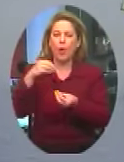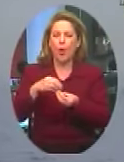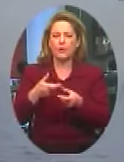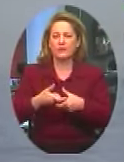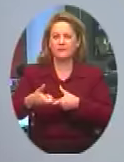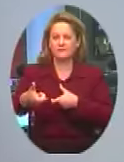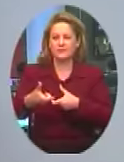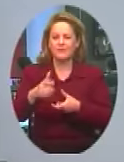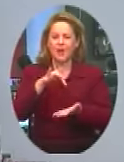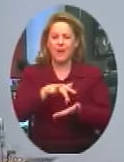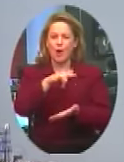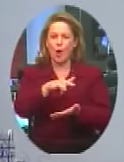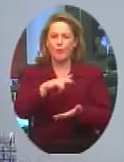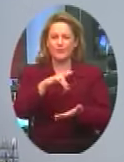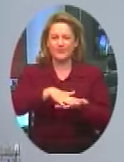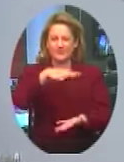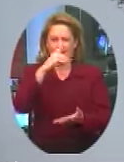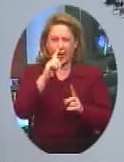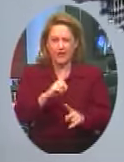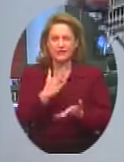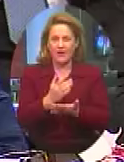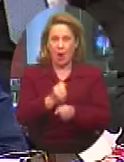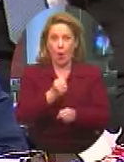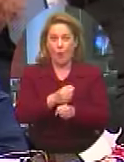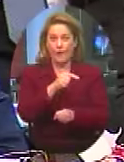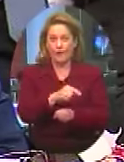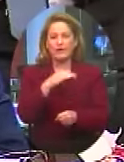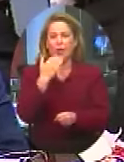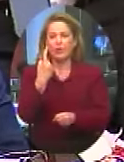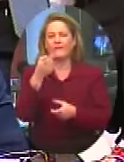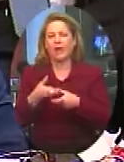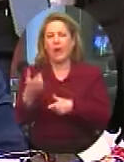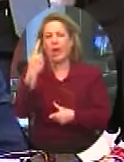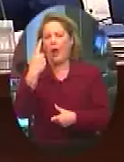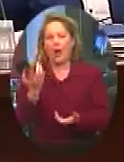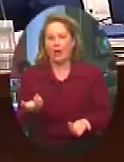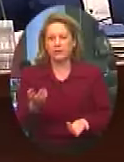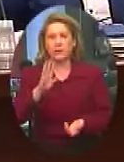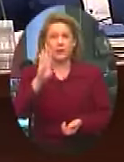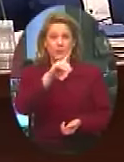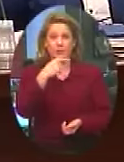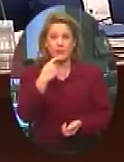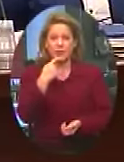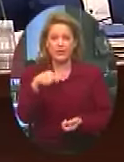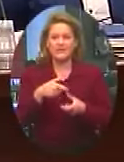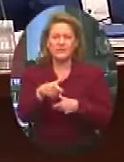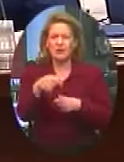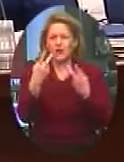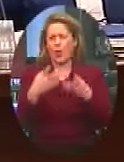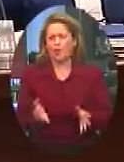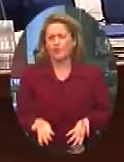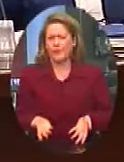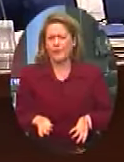תמר הפעיל, והסיכון שבהישענות על צינור אחד. נתניהו מאמין שהצינורות הן לא העניין. הדבר